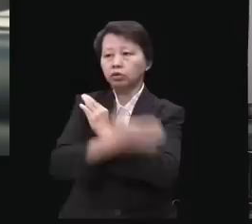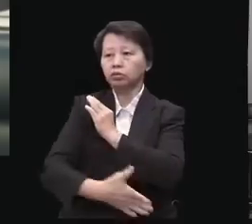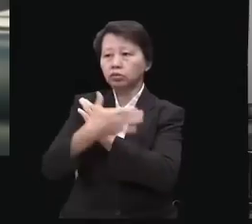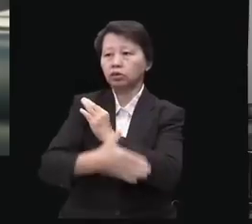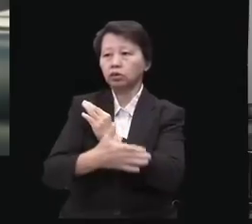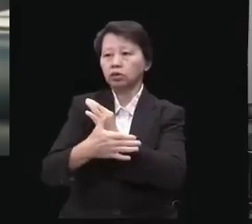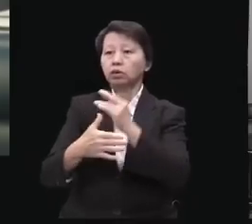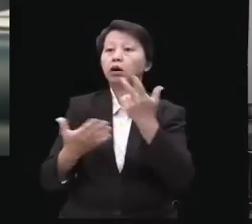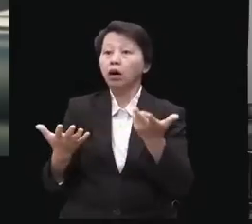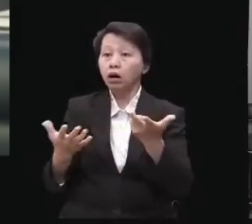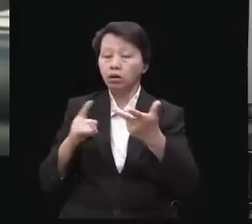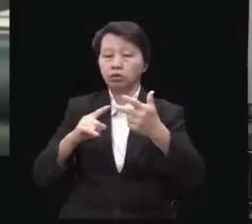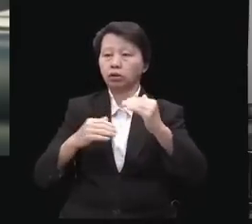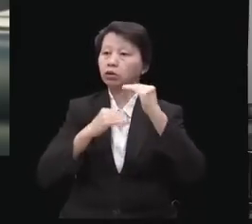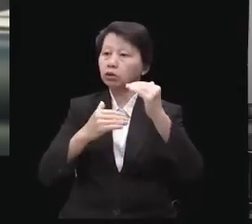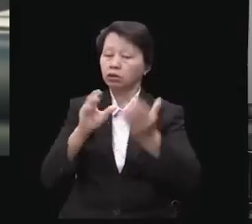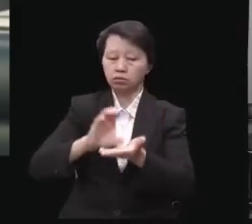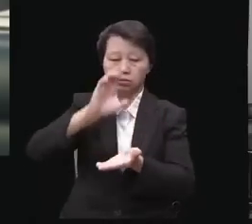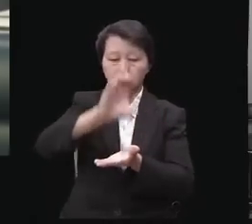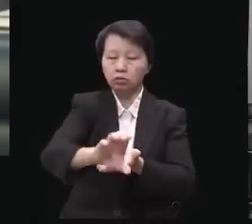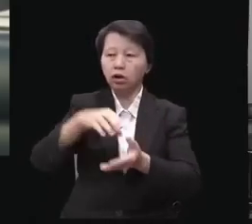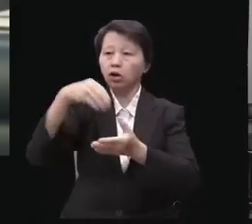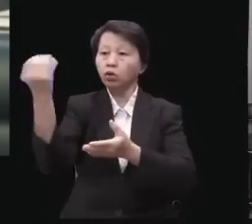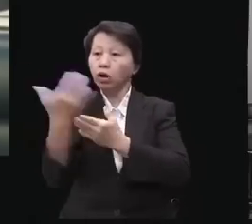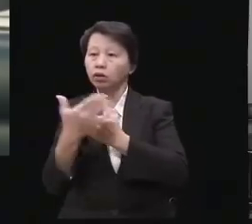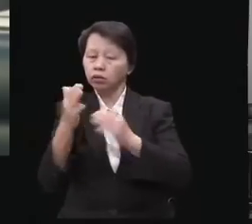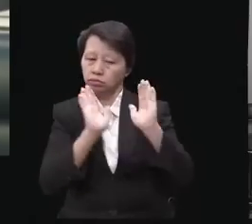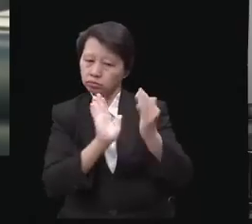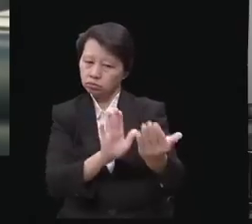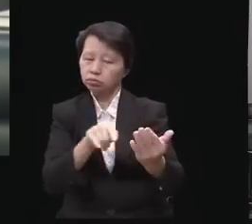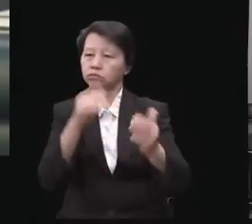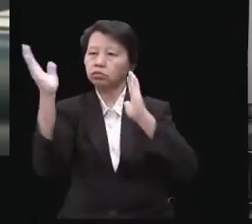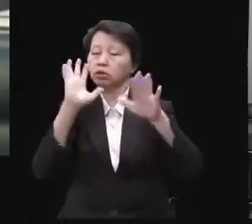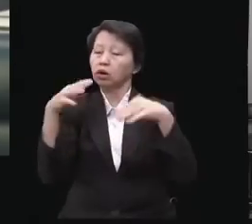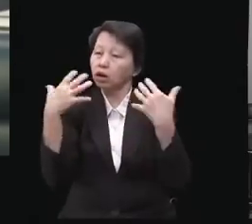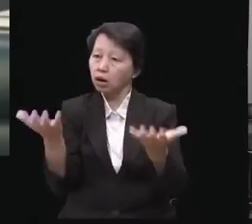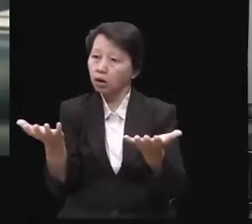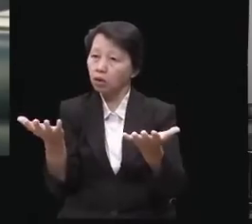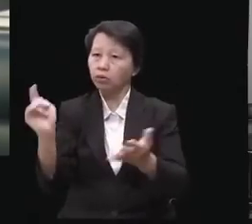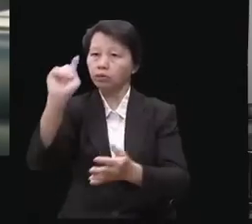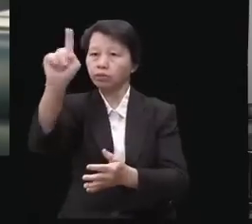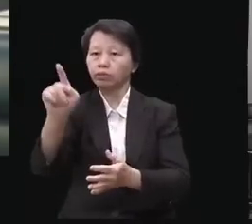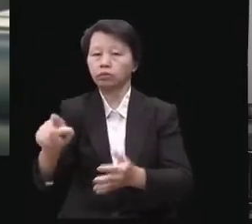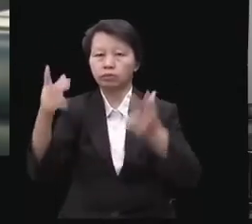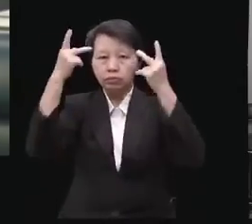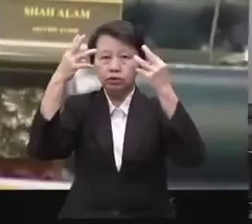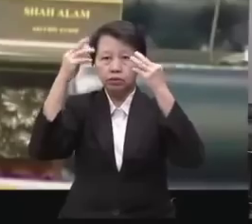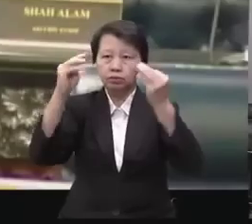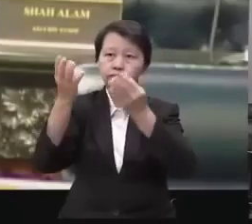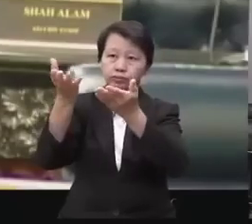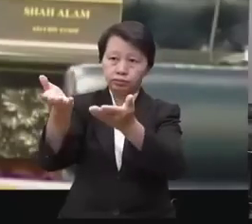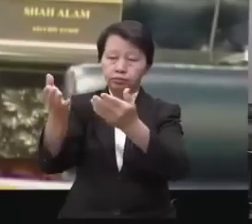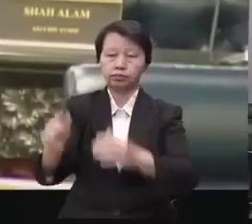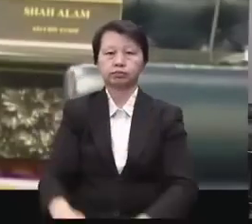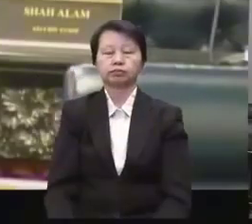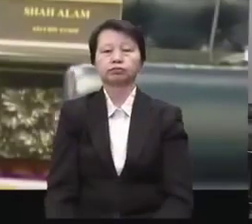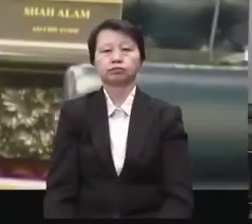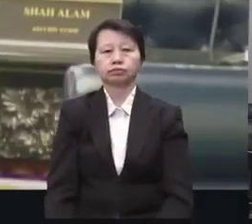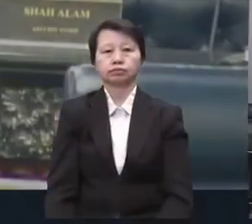dan tahap keyakinan pelaburan asing terhadap Malaysia. Silakan, Perdana Menteri.